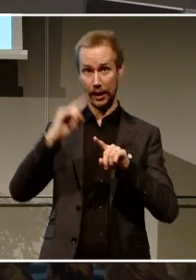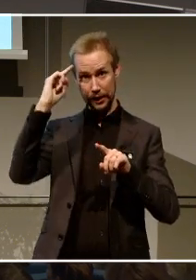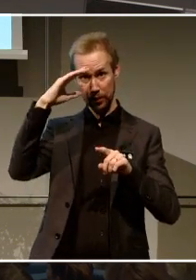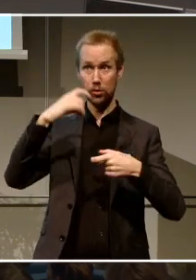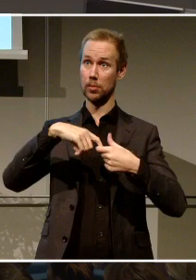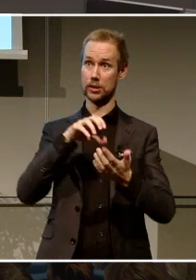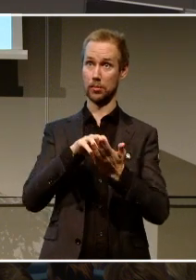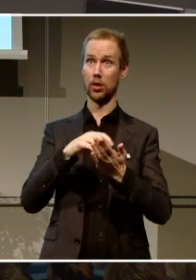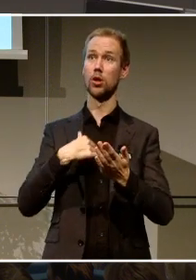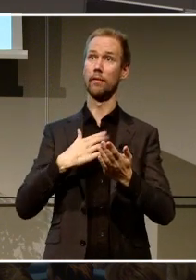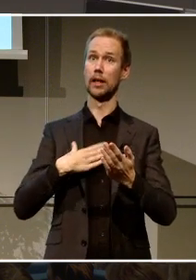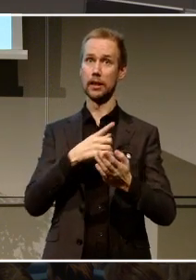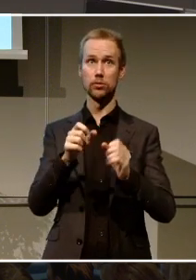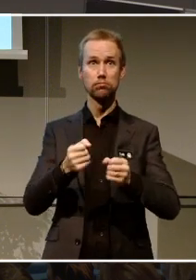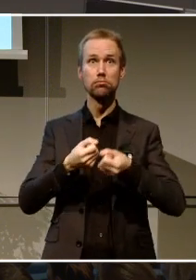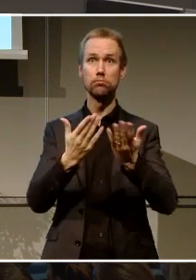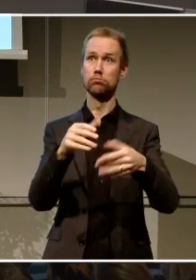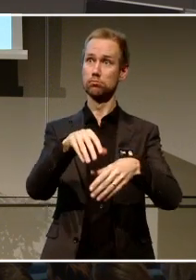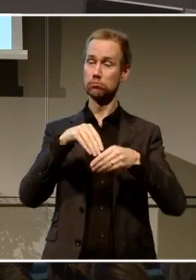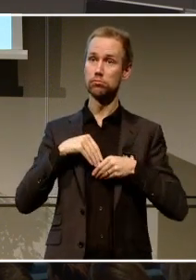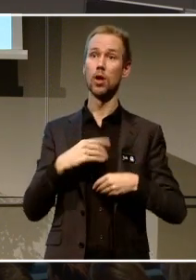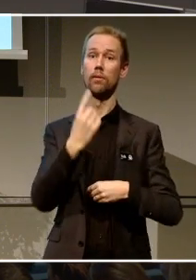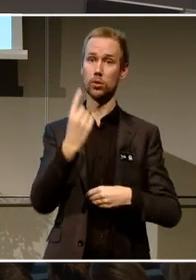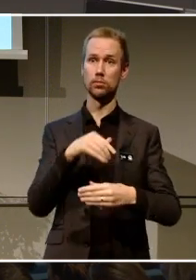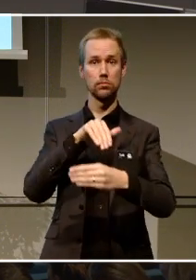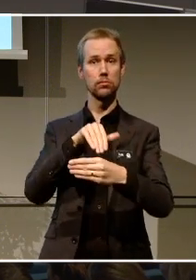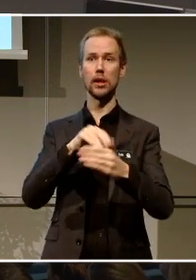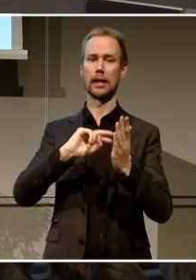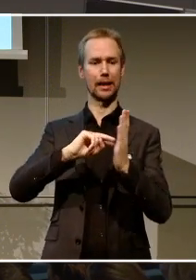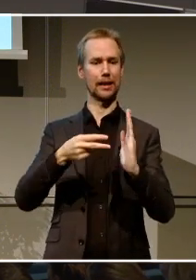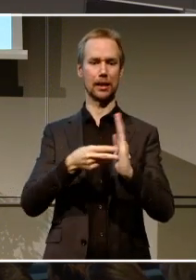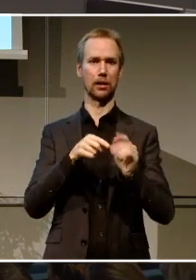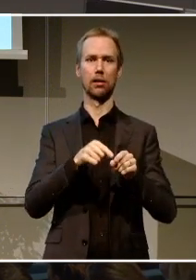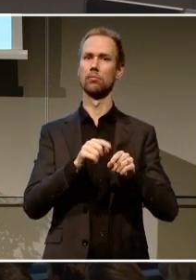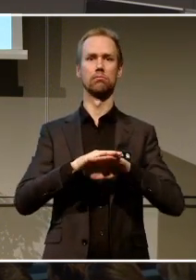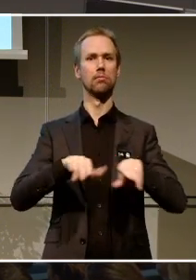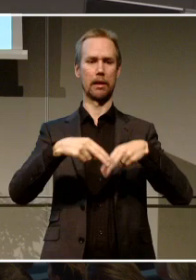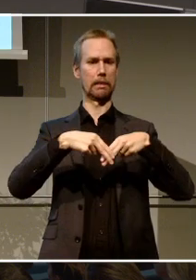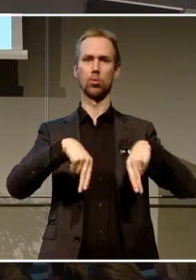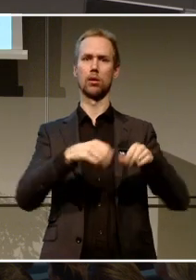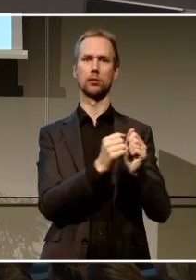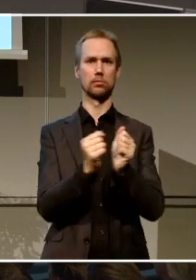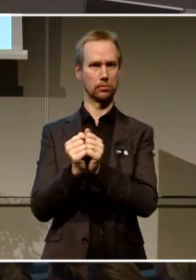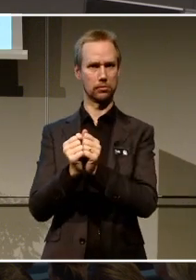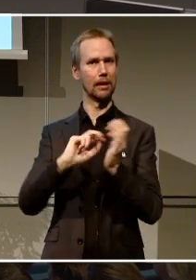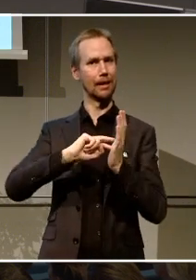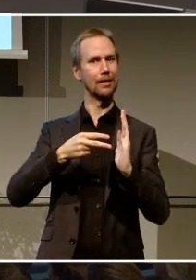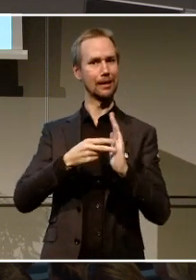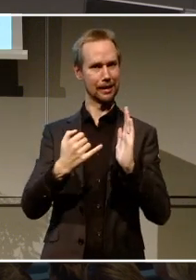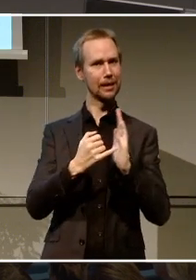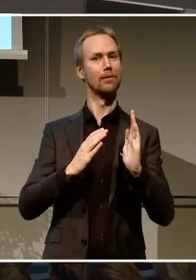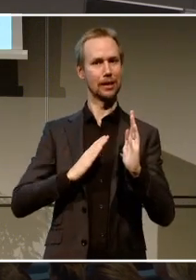idag. Det första budskapet är att tekniken är aldrig neutrala prylar. Teknik har värderingar och normer som